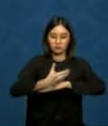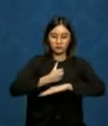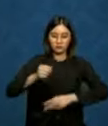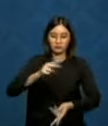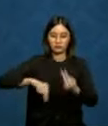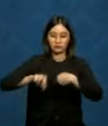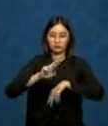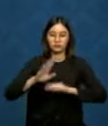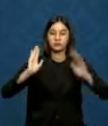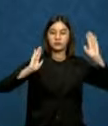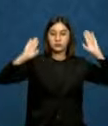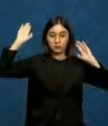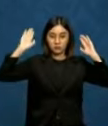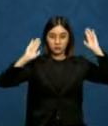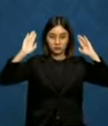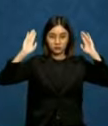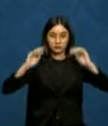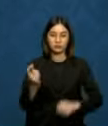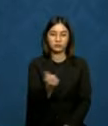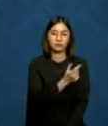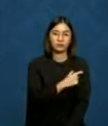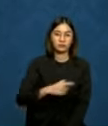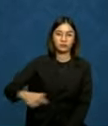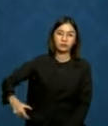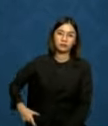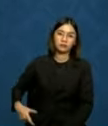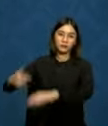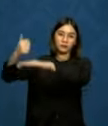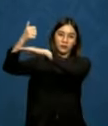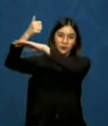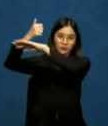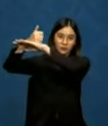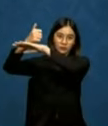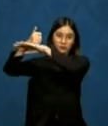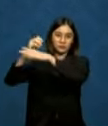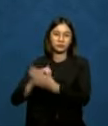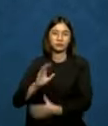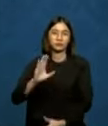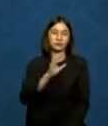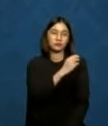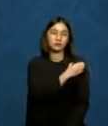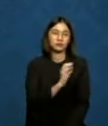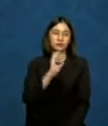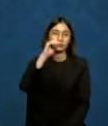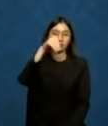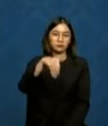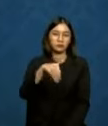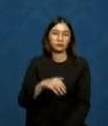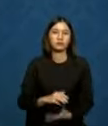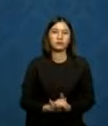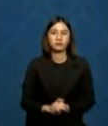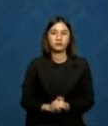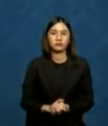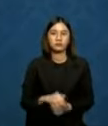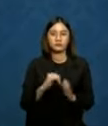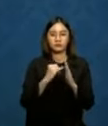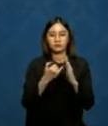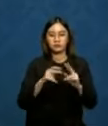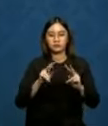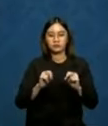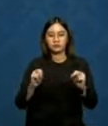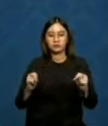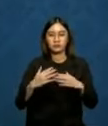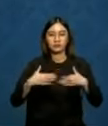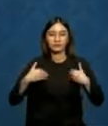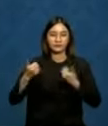ปกครองในระบอบประชาธิปไตยอันมีพระมหากษัตริย์ทรงเป็นประมุขนะครับของเทศบาลเมืองบางกรวยอำเภอบางกรวยจังหวัดนนทบุรีครับ